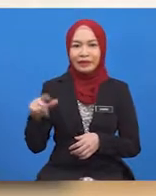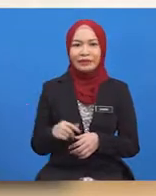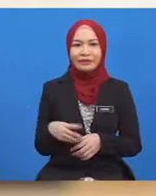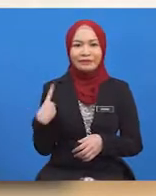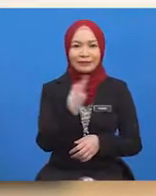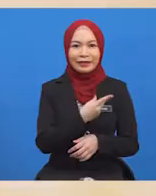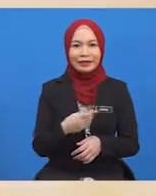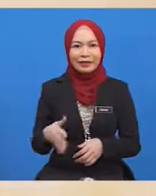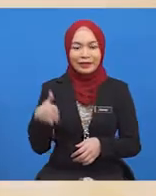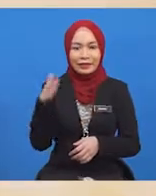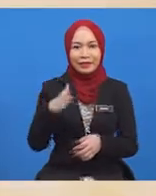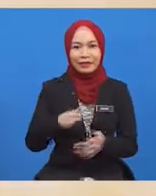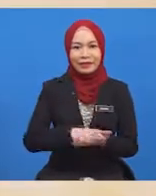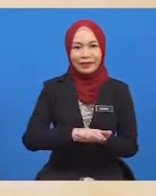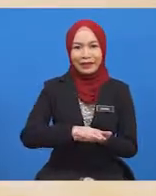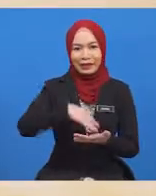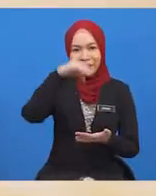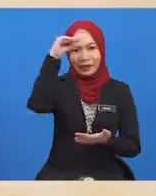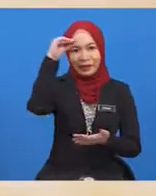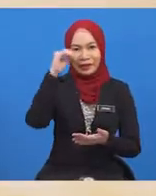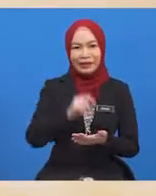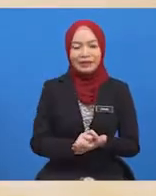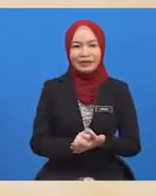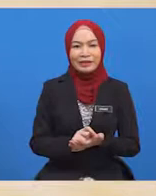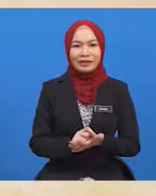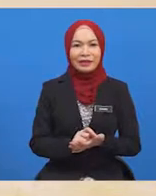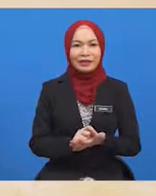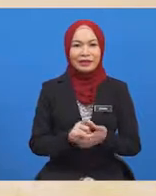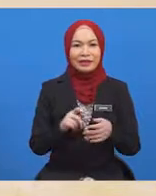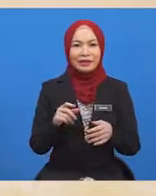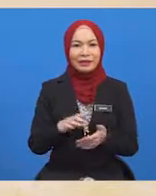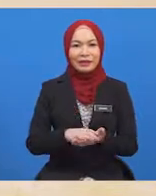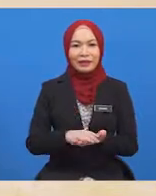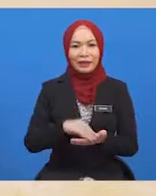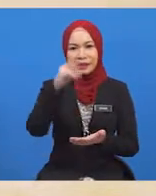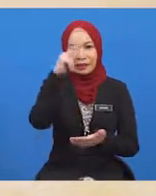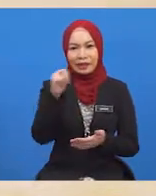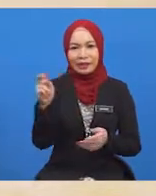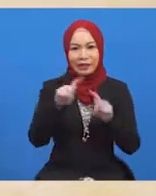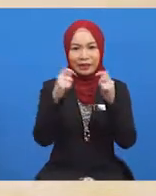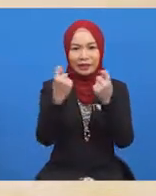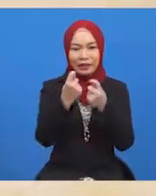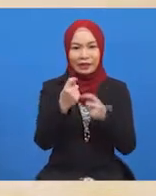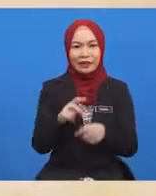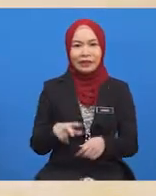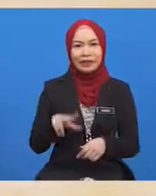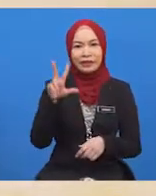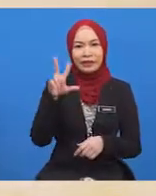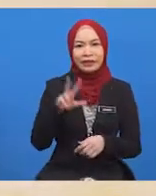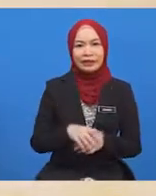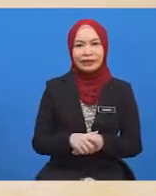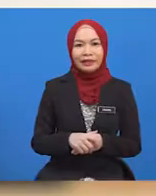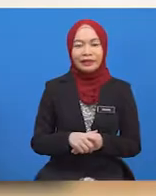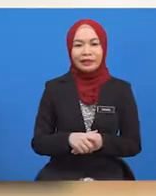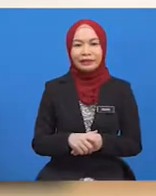mempelajari mata pelajaran Matematik Tingkatan 3 iaitu Bab 7, Plan dan